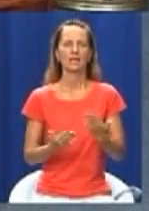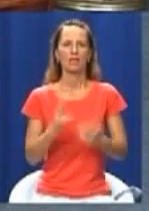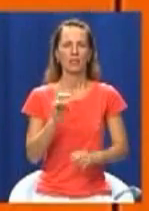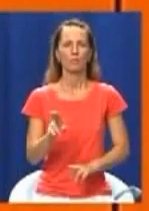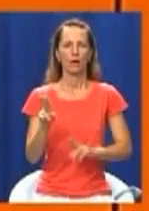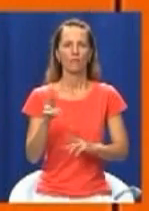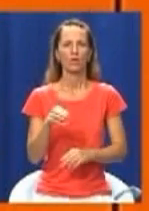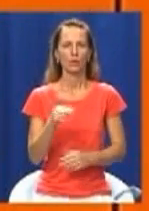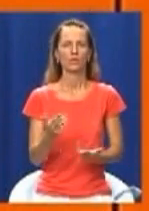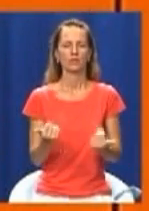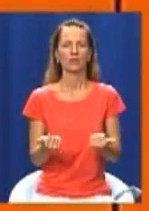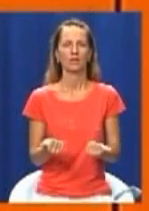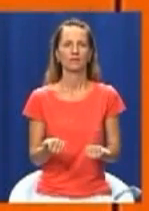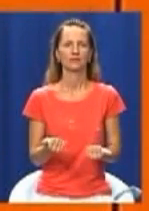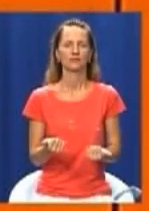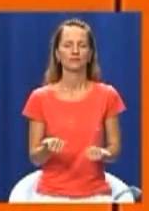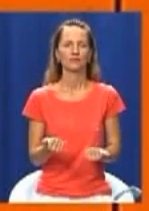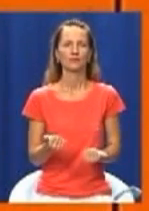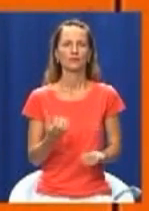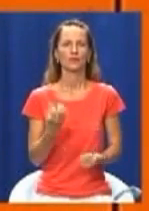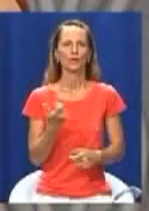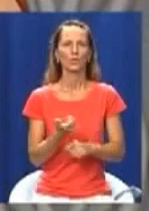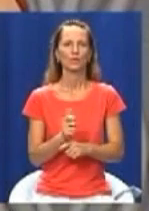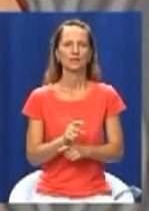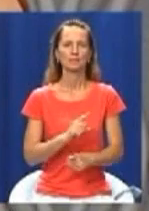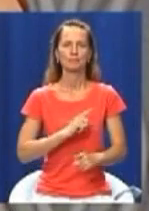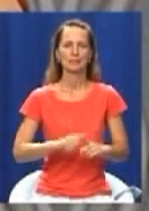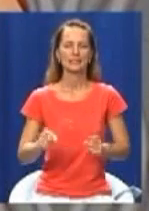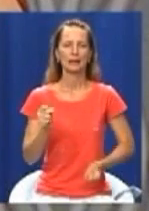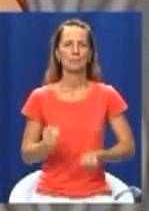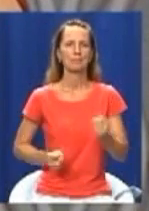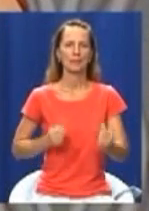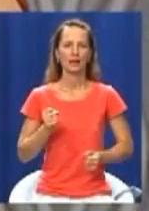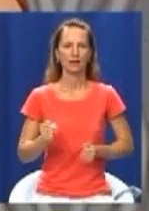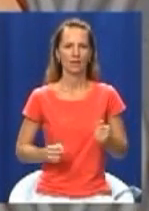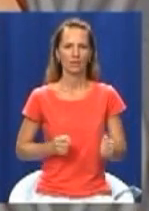полювання, звісно. Ще дуже-дуже швидко бігає,